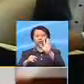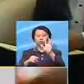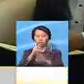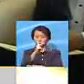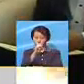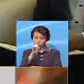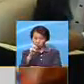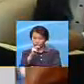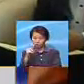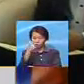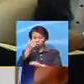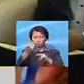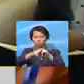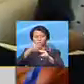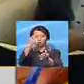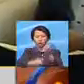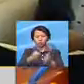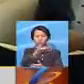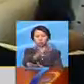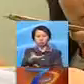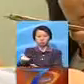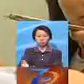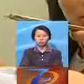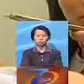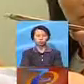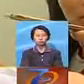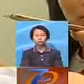itu berikutan peningkatan harga komoditi.